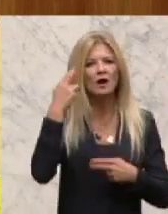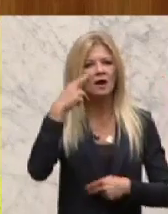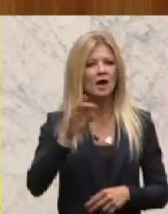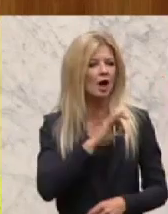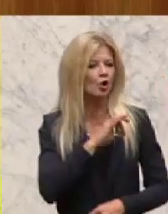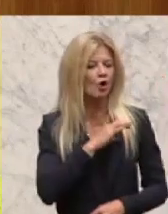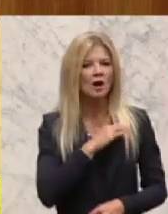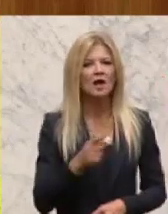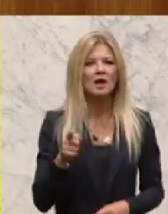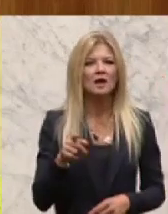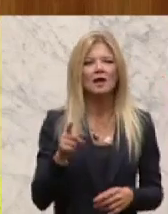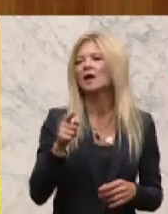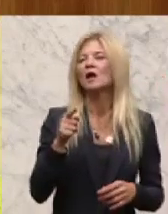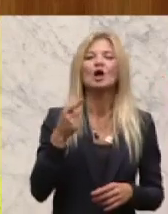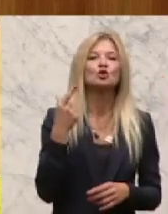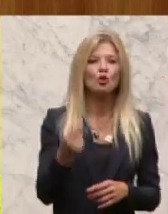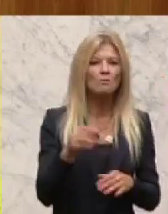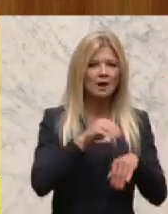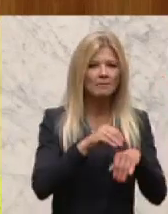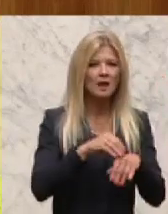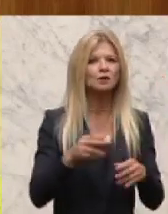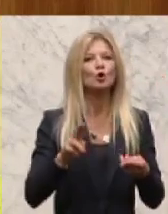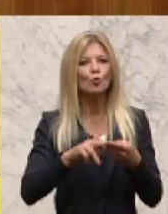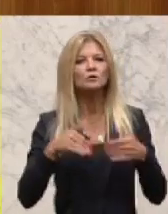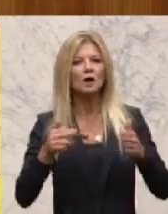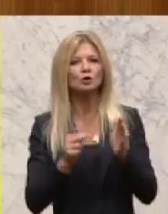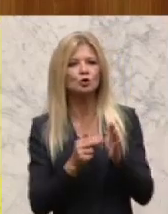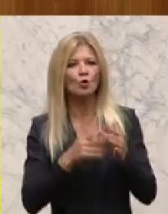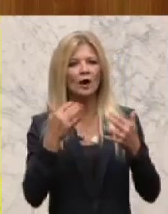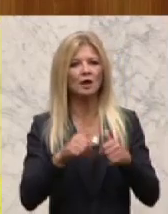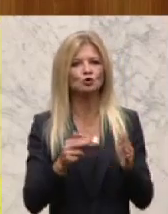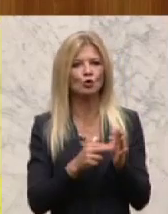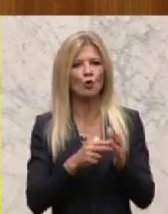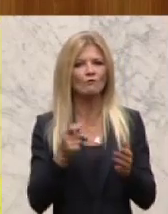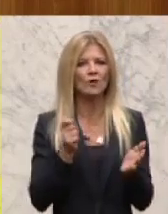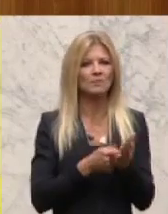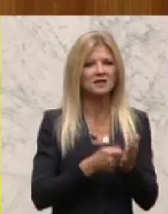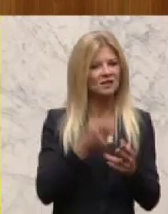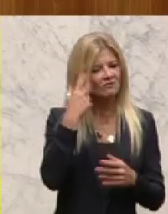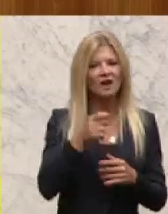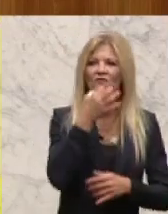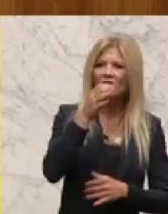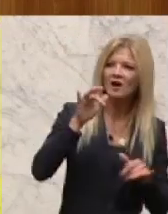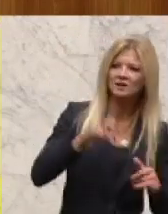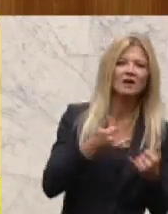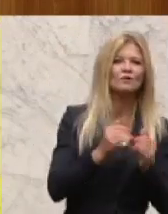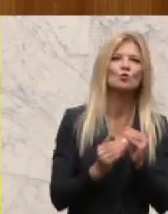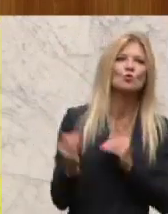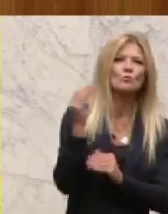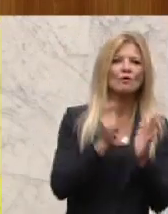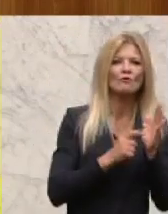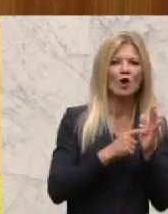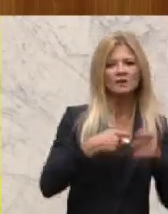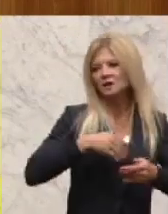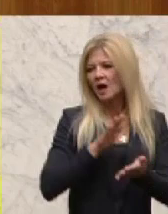der Präsident des Rechnungshofs. Wenn es um die Frage geht, um Ausgaben, um überbordende Ausgaben in Verschwendung im Asylbereich durch nicht